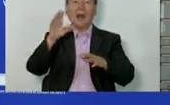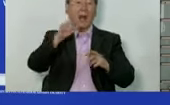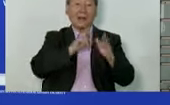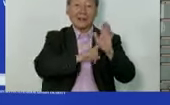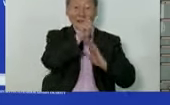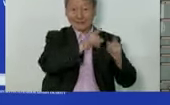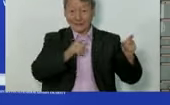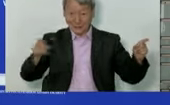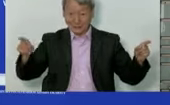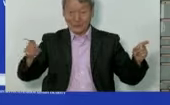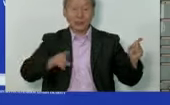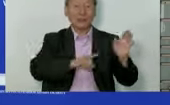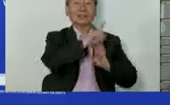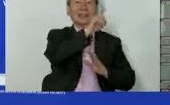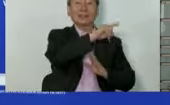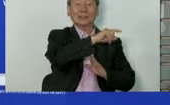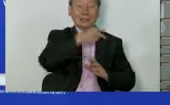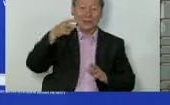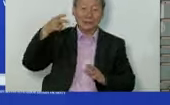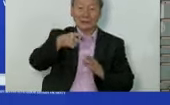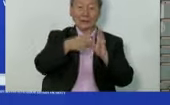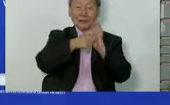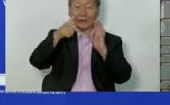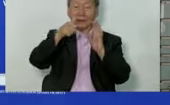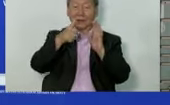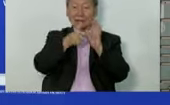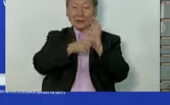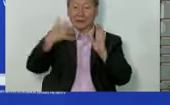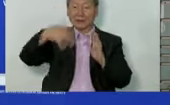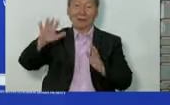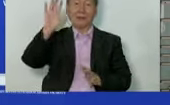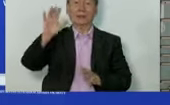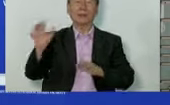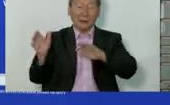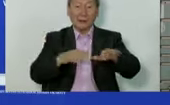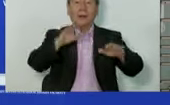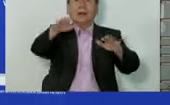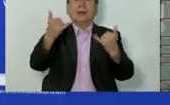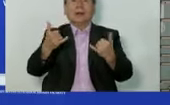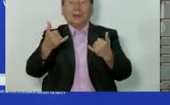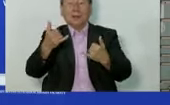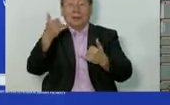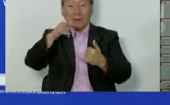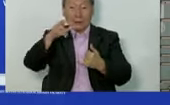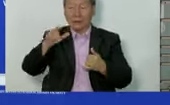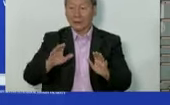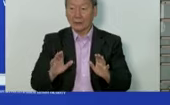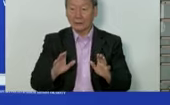время эпидемиологической ситуации с начала 2655. За сутки в стационарах